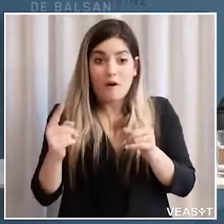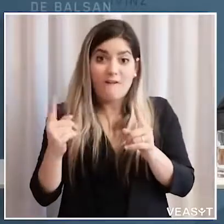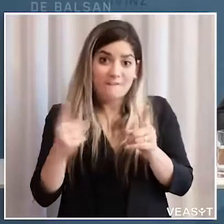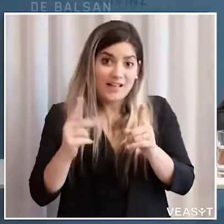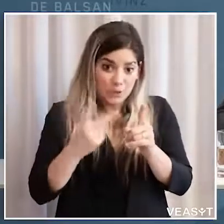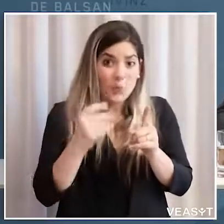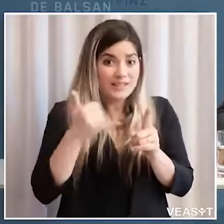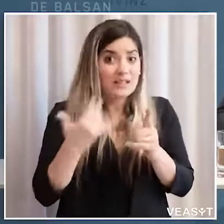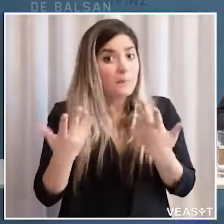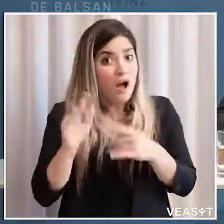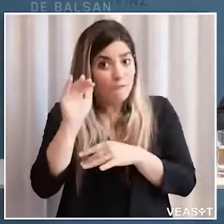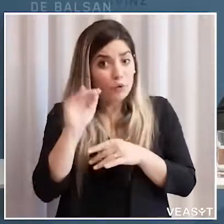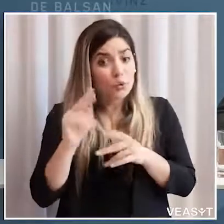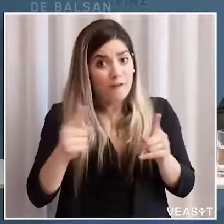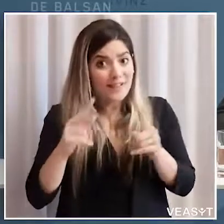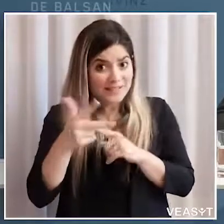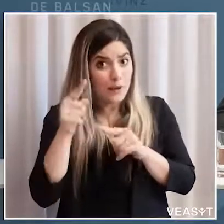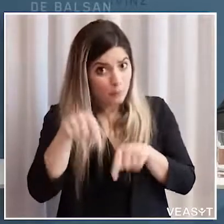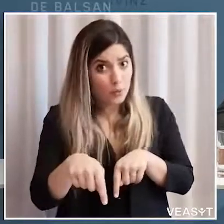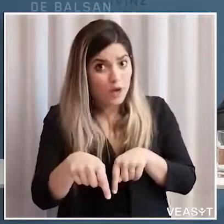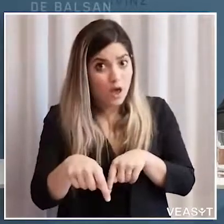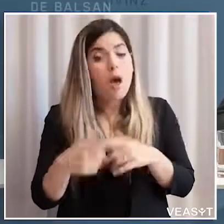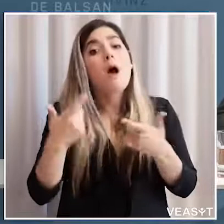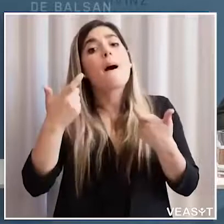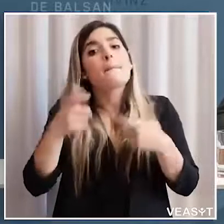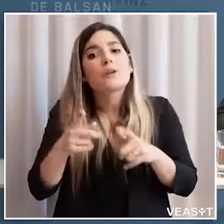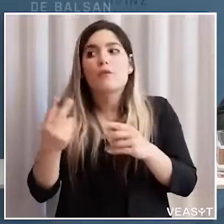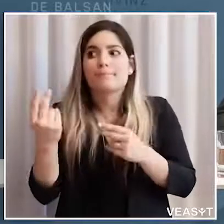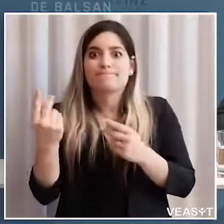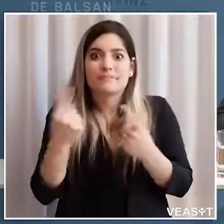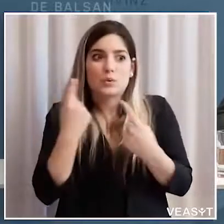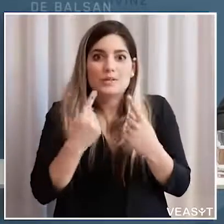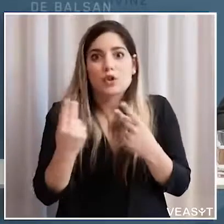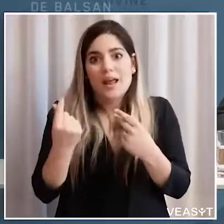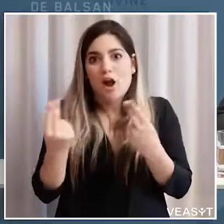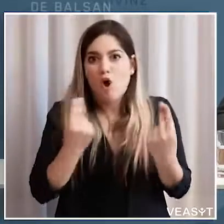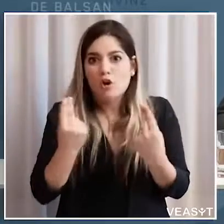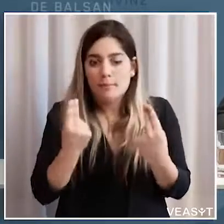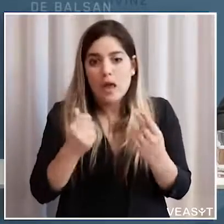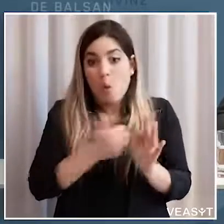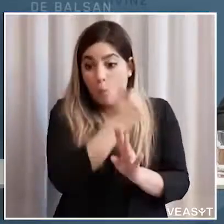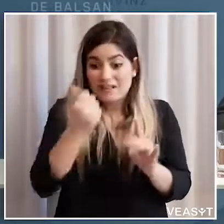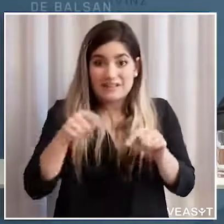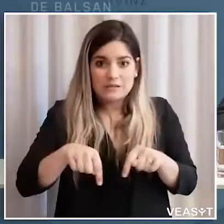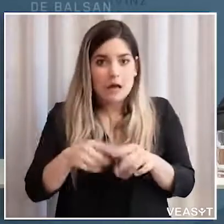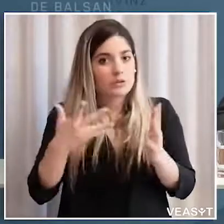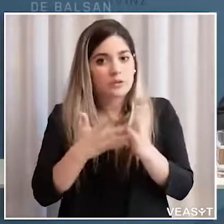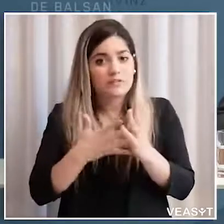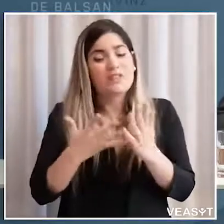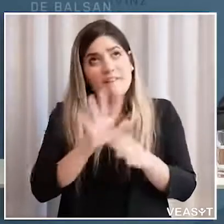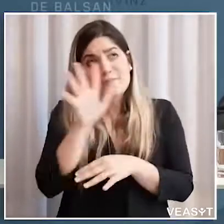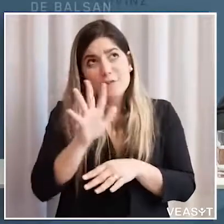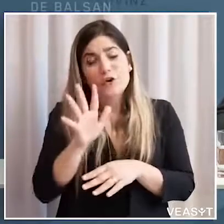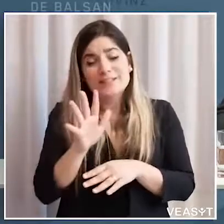aveva adesso che la fase 2 anche la fase 3 perché sappiamo che la situazione dice per l'economia sarà difficile quest'anno ma forse